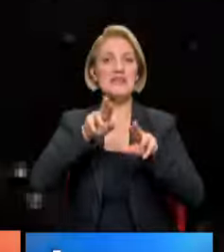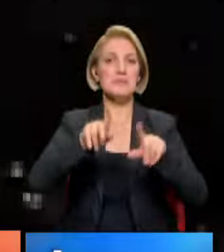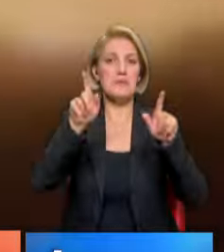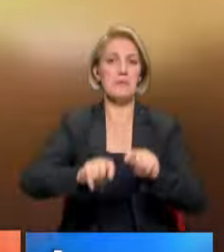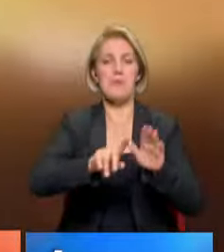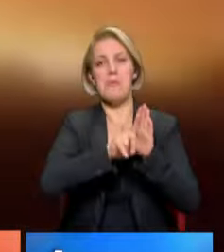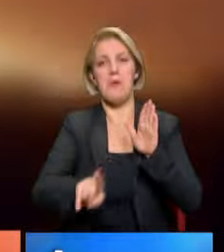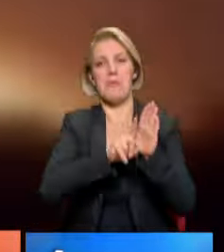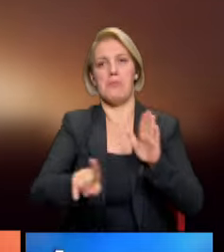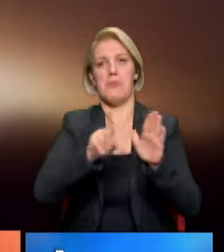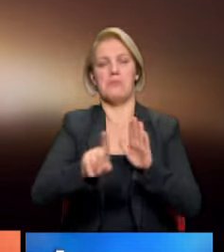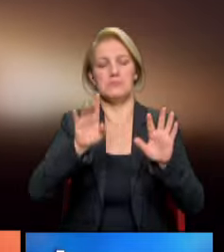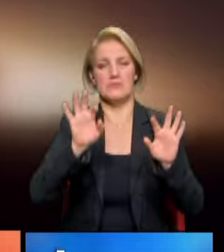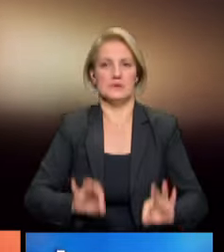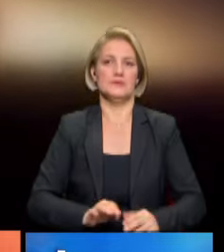girişti.